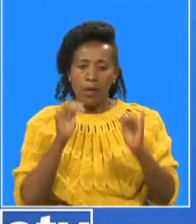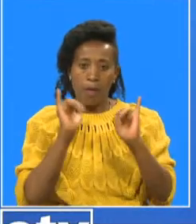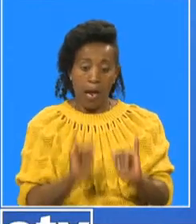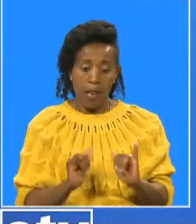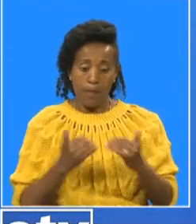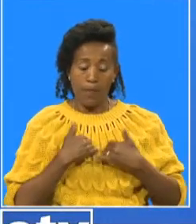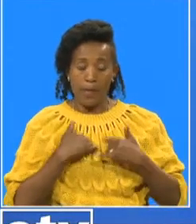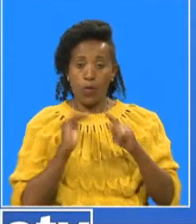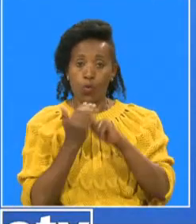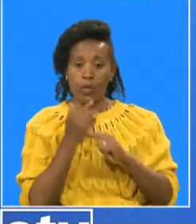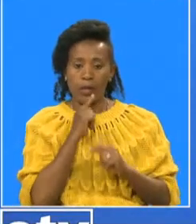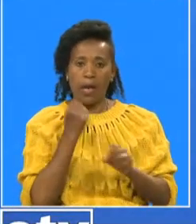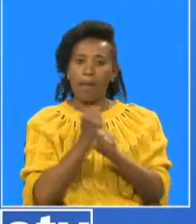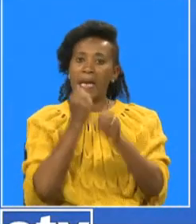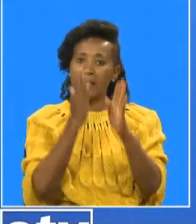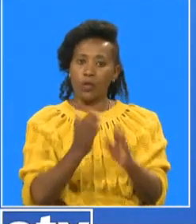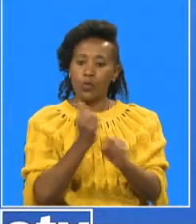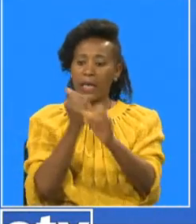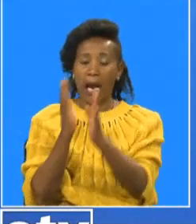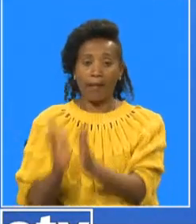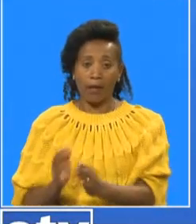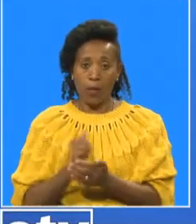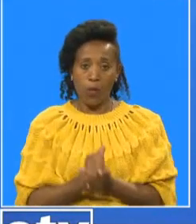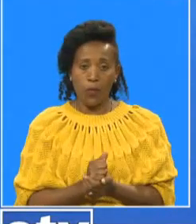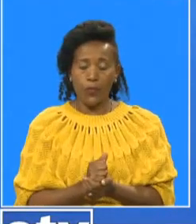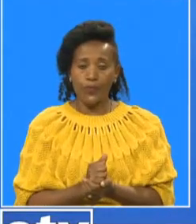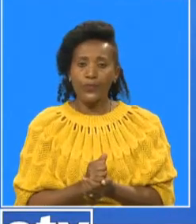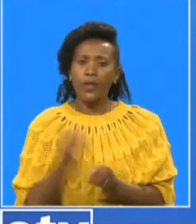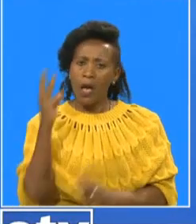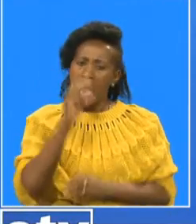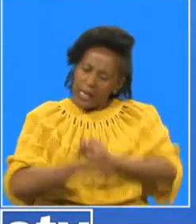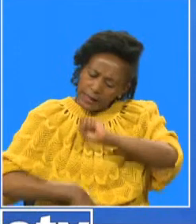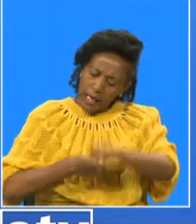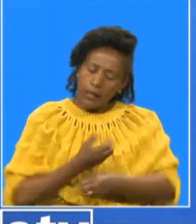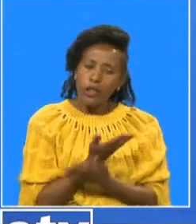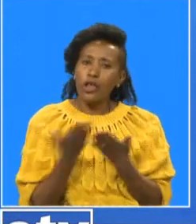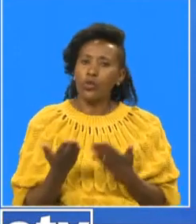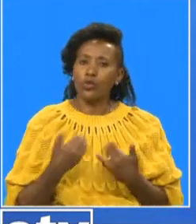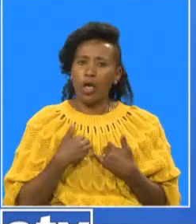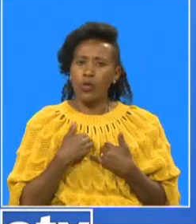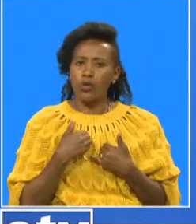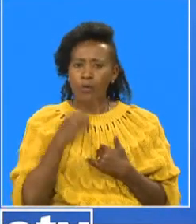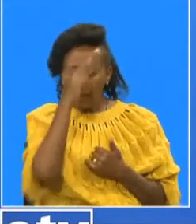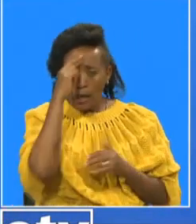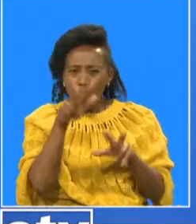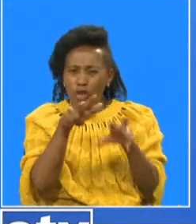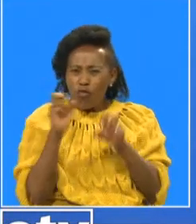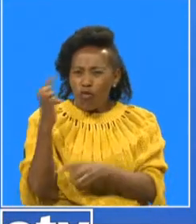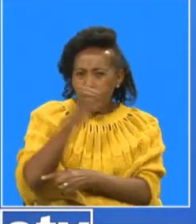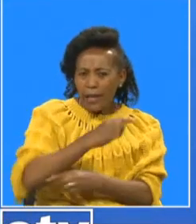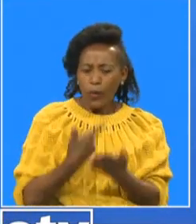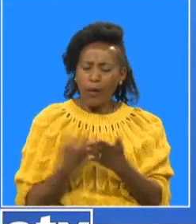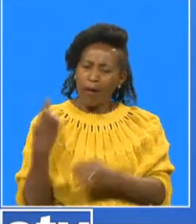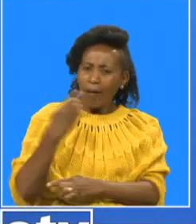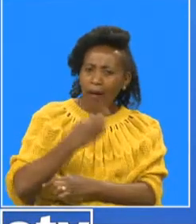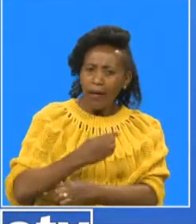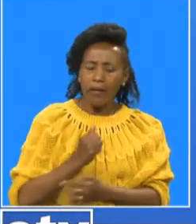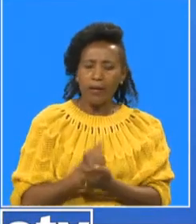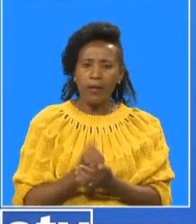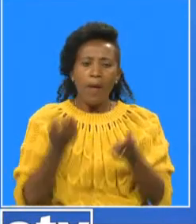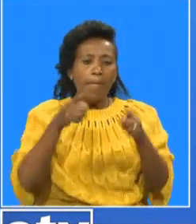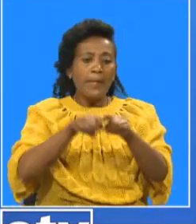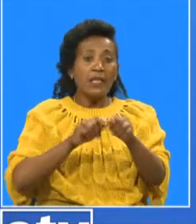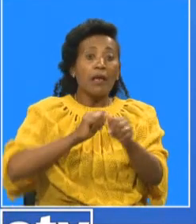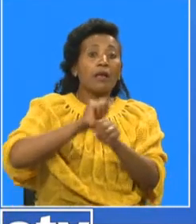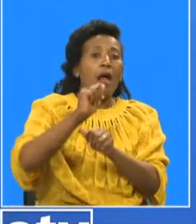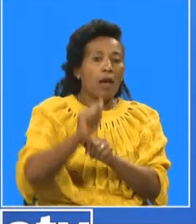ባለበት ሁኔታ ያው ባሰሩም በሰራተኛም አስጨናቂ ነገሮች አሉ። ምክንያቱም ክፉ ቀን ነው ይሄ ቀን መቼ